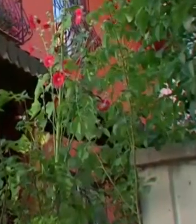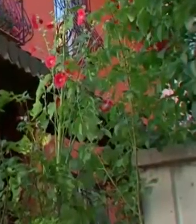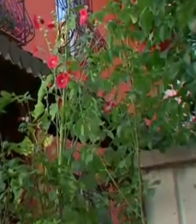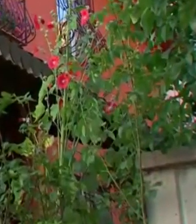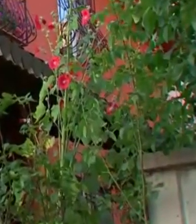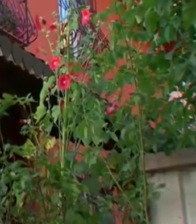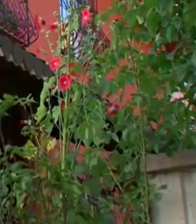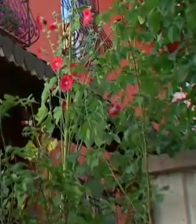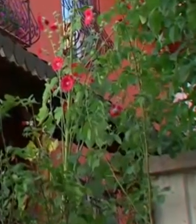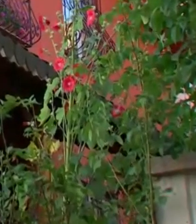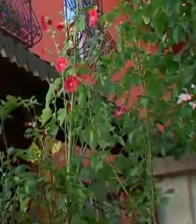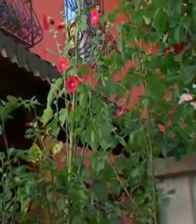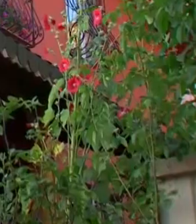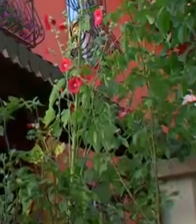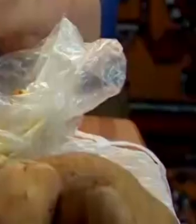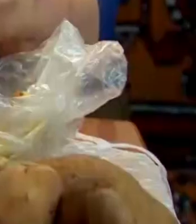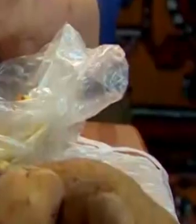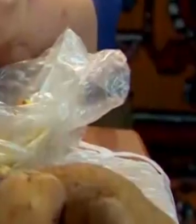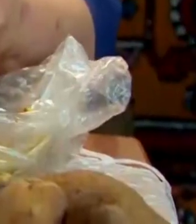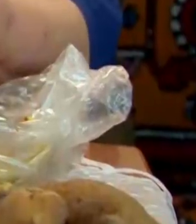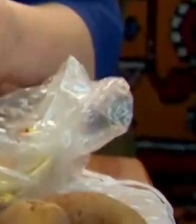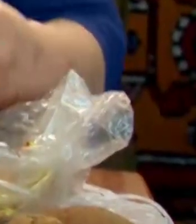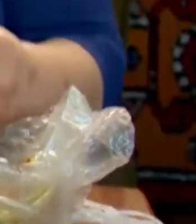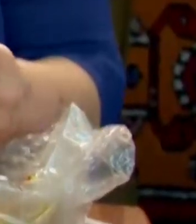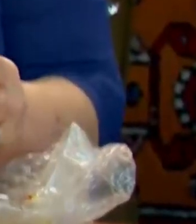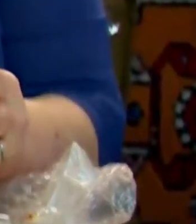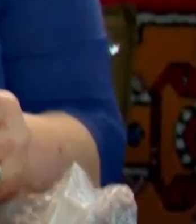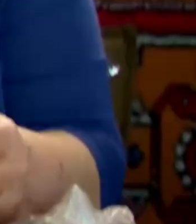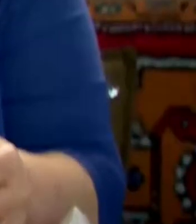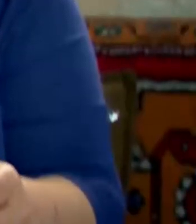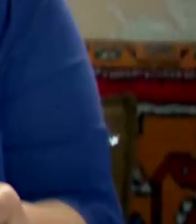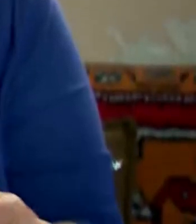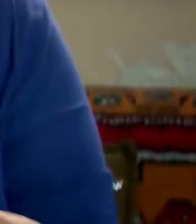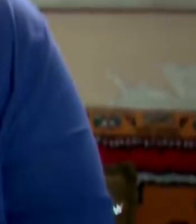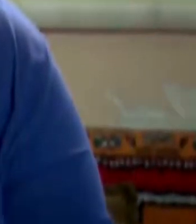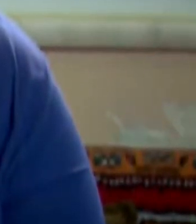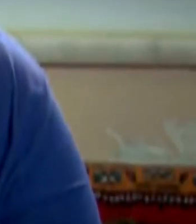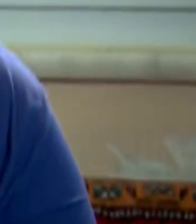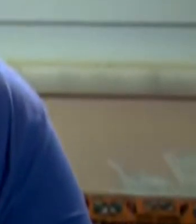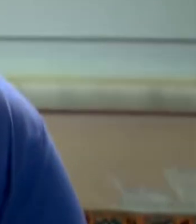Nurhan'ın baba evi. Badriye mutfakta patates soyuyor. Suratı asık, içten içe dolmuş.